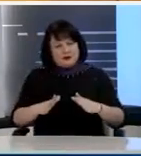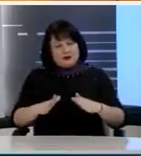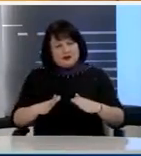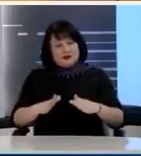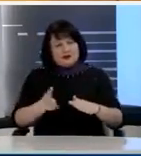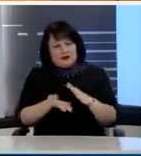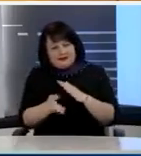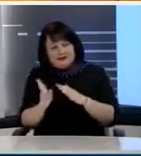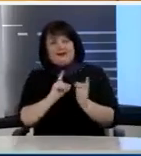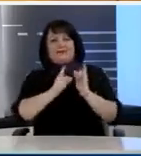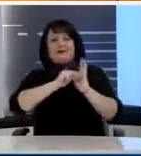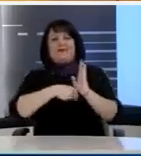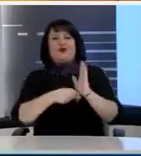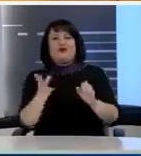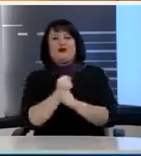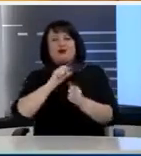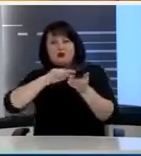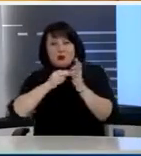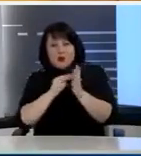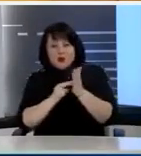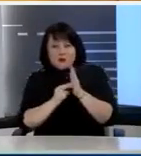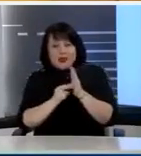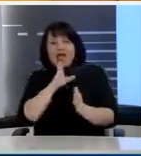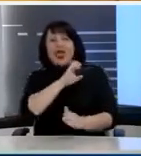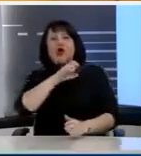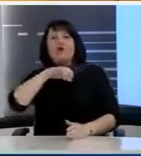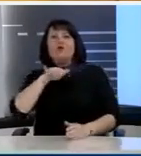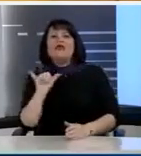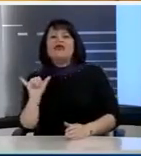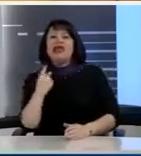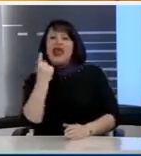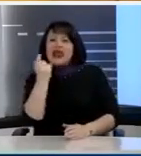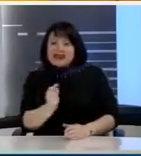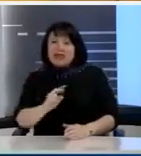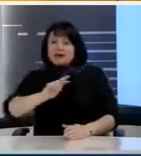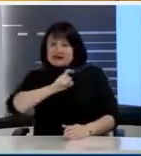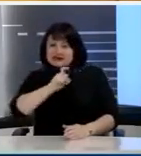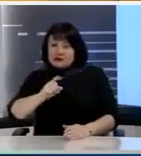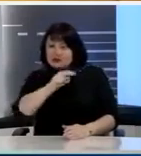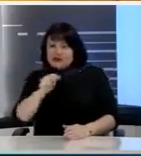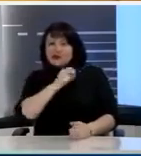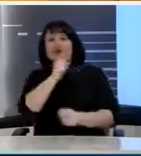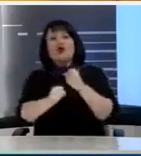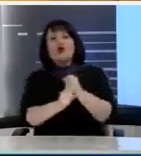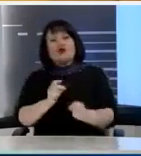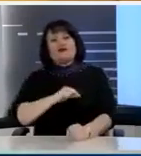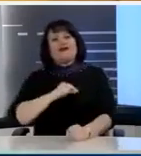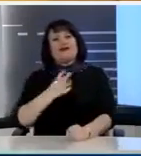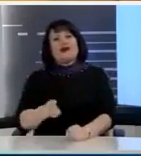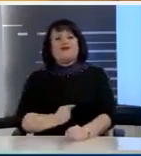από το μνημόνιο και η εξοικονόμηση συνολικά στον ΕΟΠΗ και φάρμακο έφτασε το 1,5 δισεκατομμύριο ευρώ ετησίως.